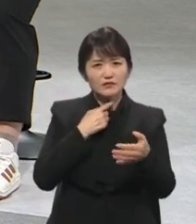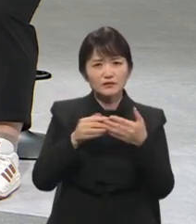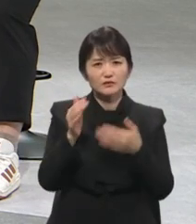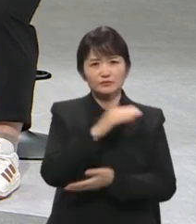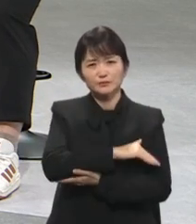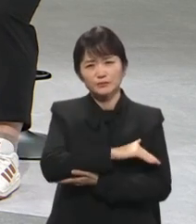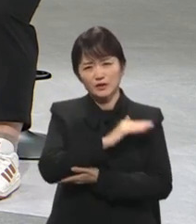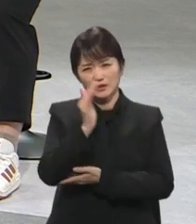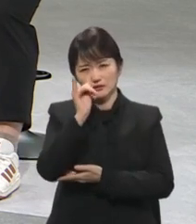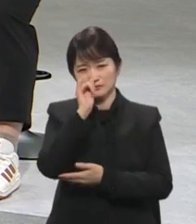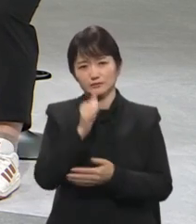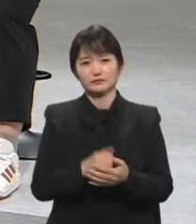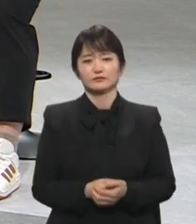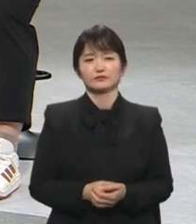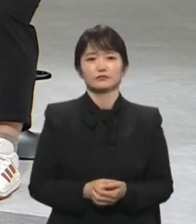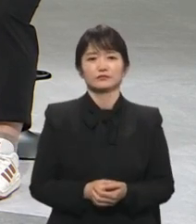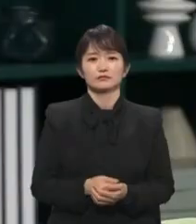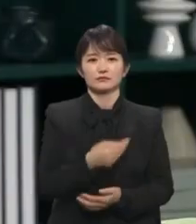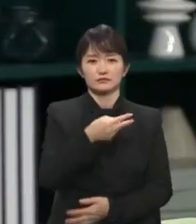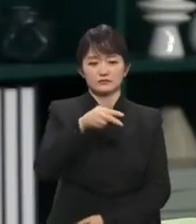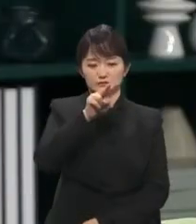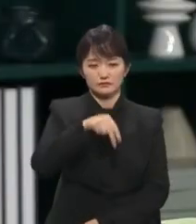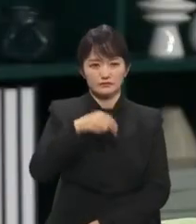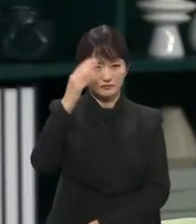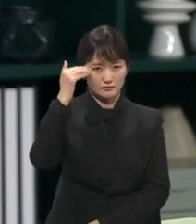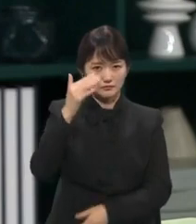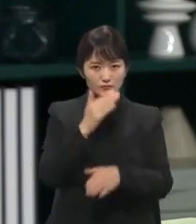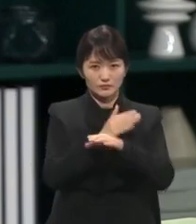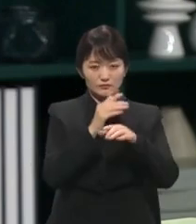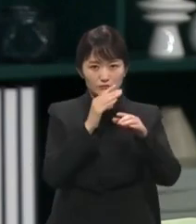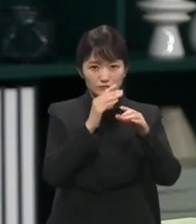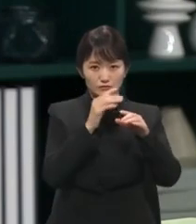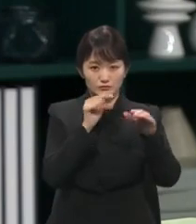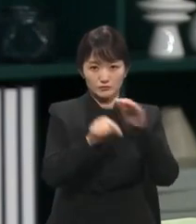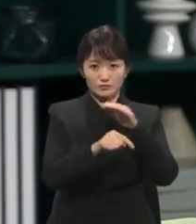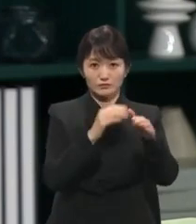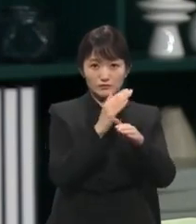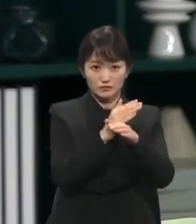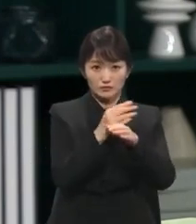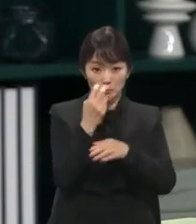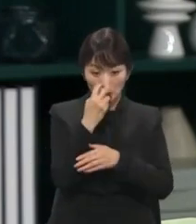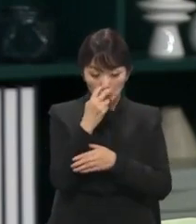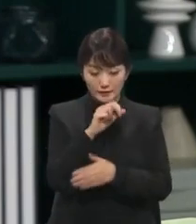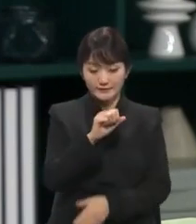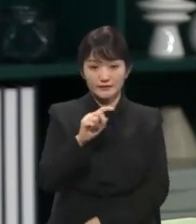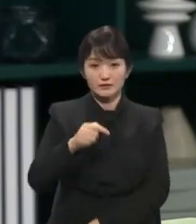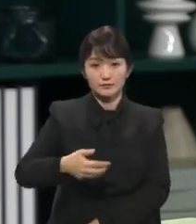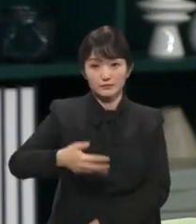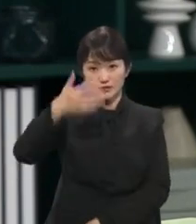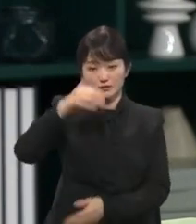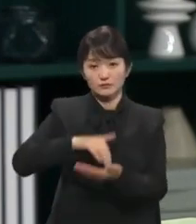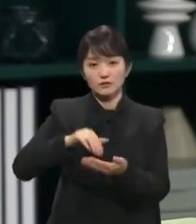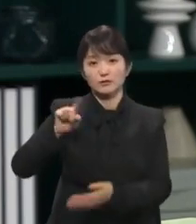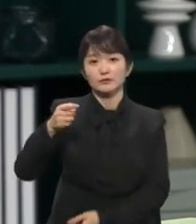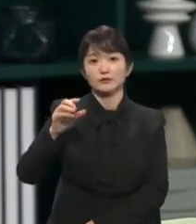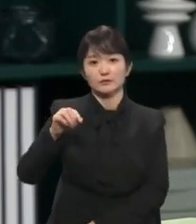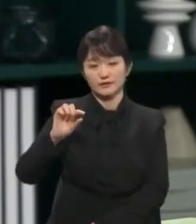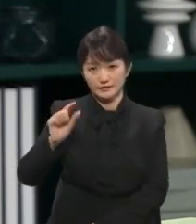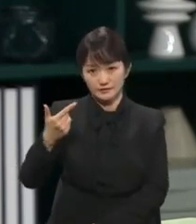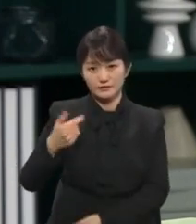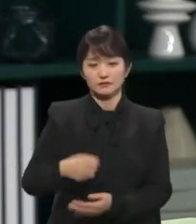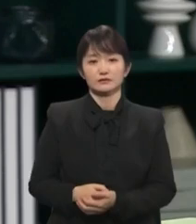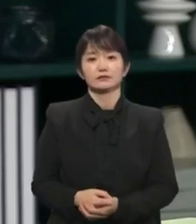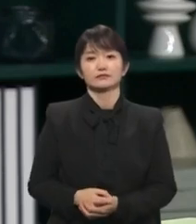해시태그로 한국 방문 금지라고 검색을 하면 SNS 게시글이 100만 건 이상 검색이 되고 또 지난달 태국